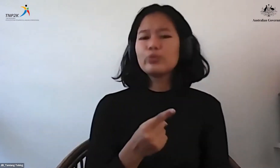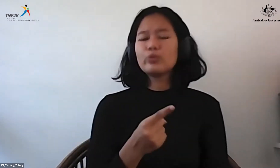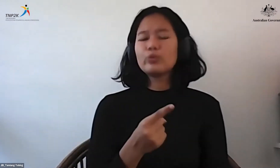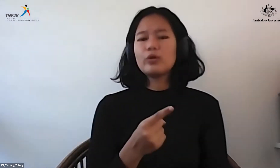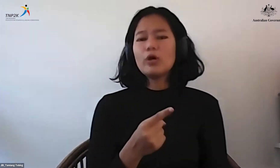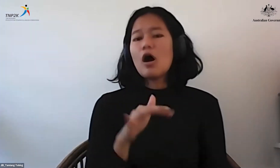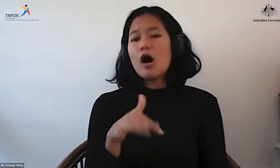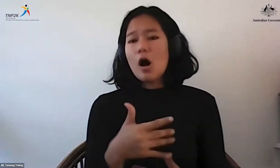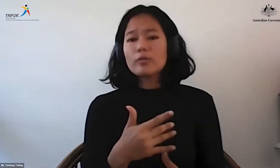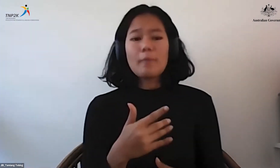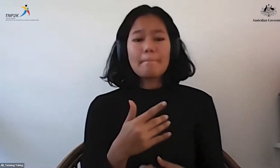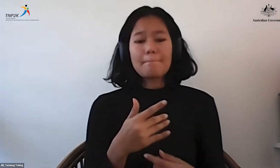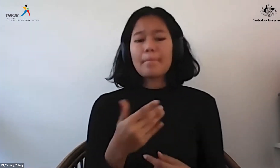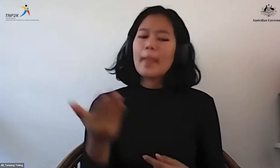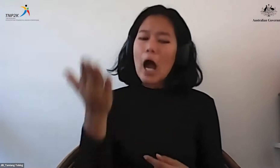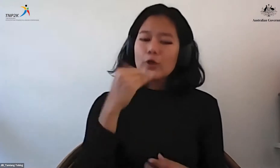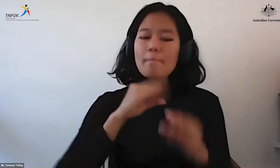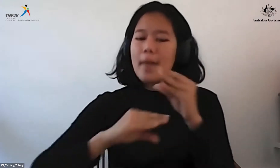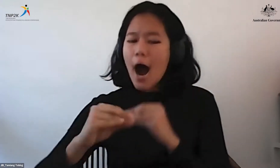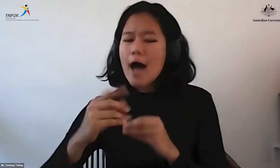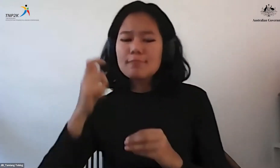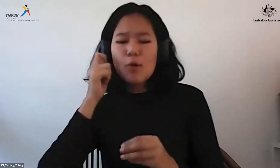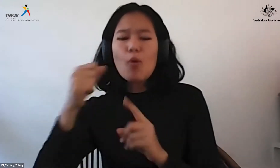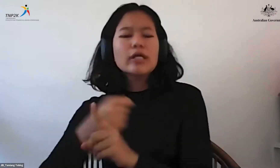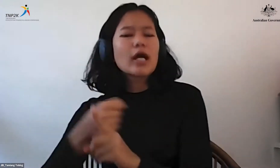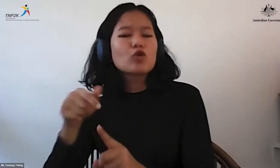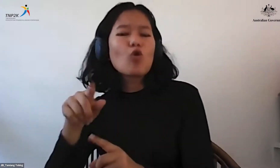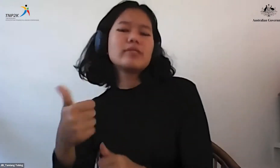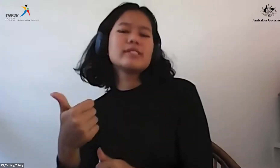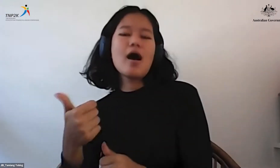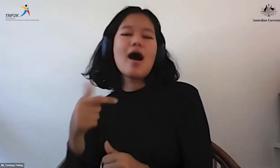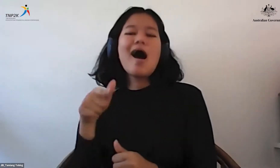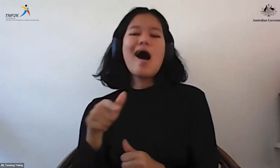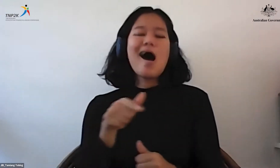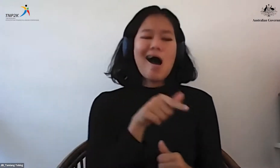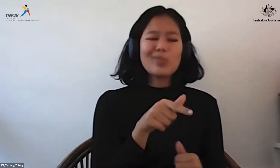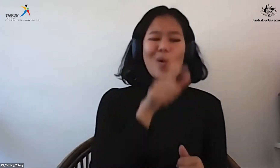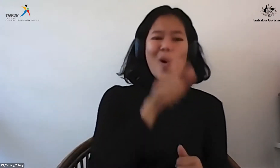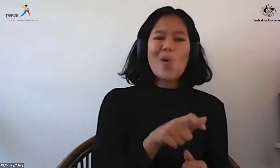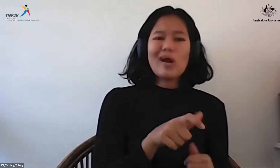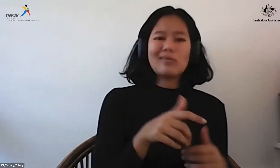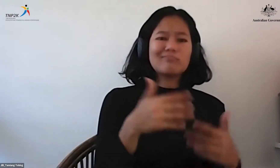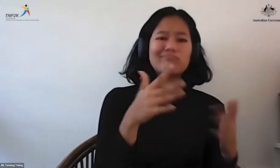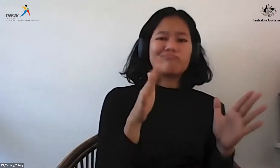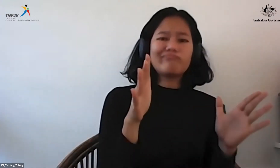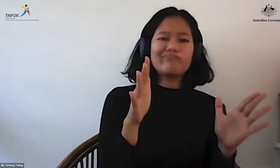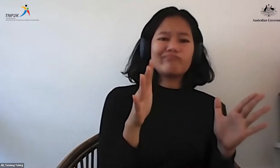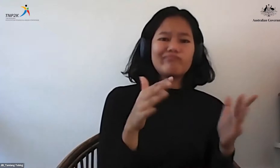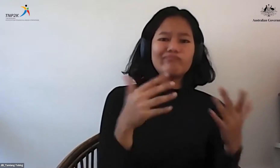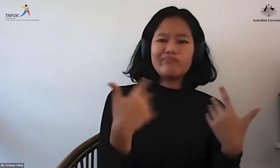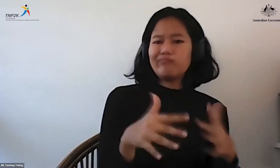harus membahas, merekonstruksi kekerasan terhadap perempuan," itu resistensinya sangat luar biasa, sangat besar,